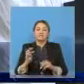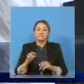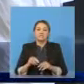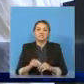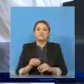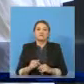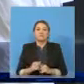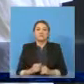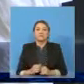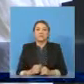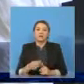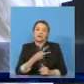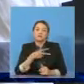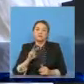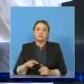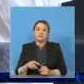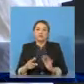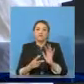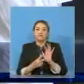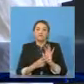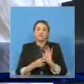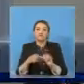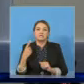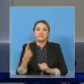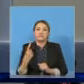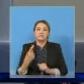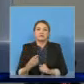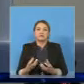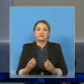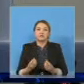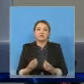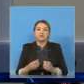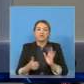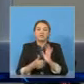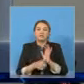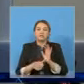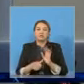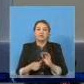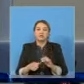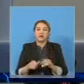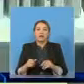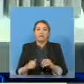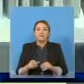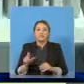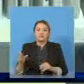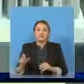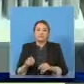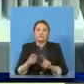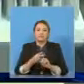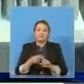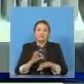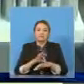9388 человек. Летальных случаев 81. Также зарегистрированы 600 бессимптомных носителей коронавирусной инфекции,